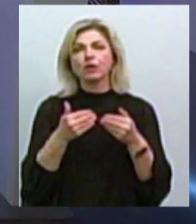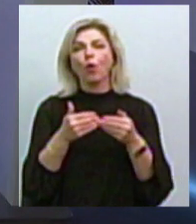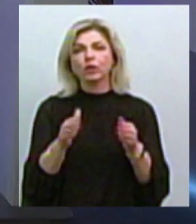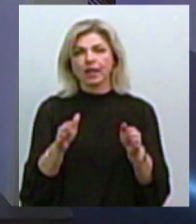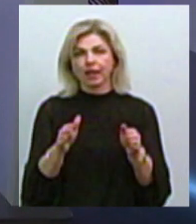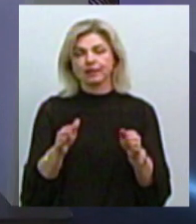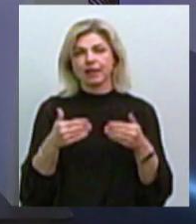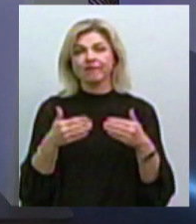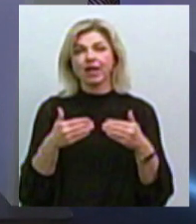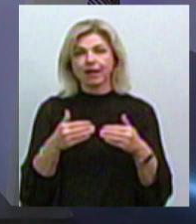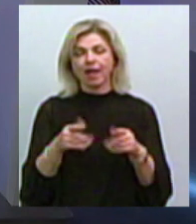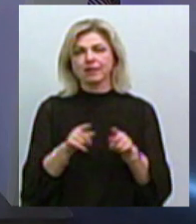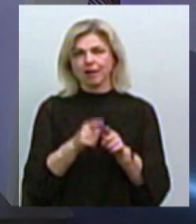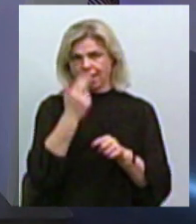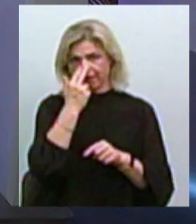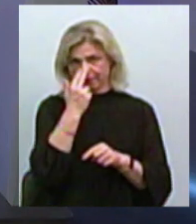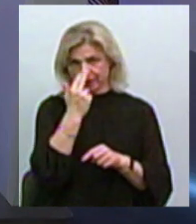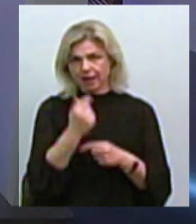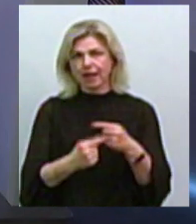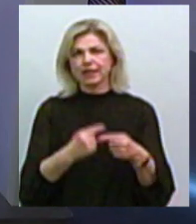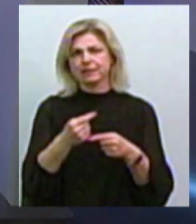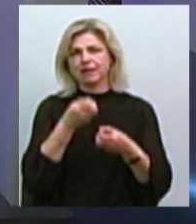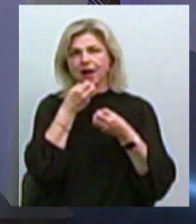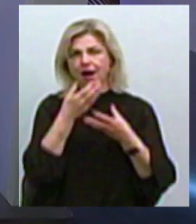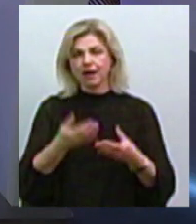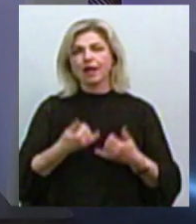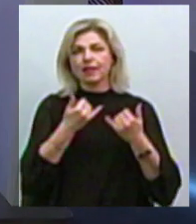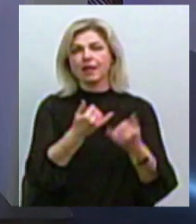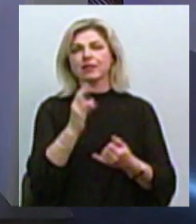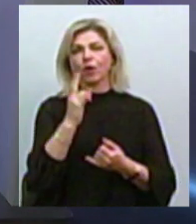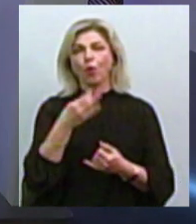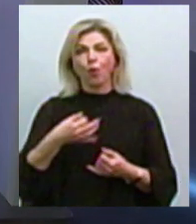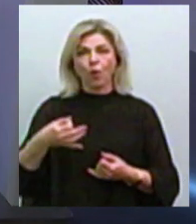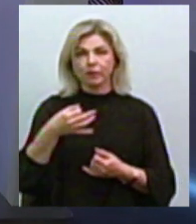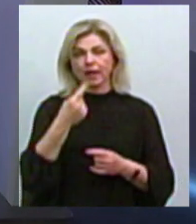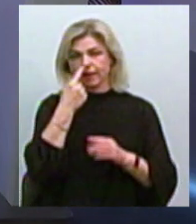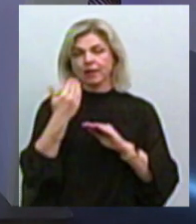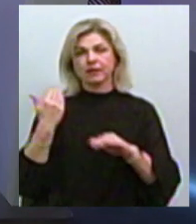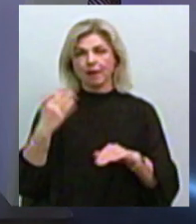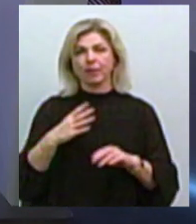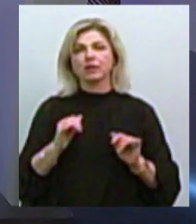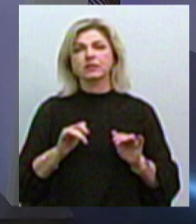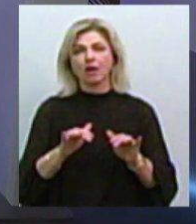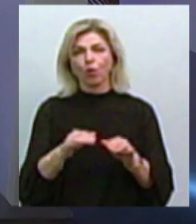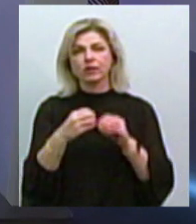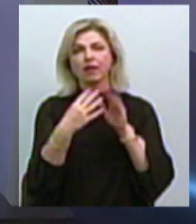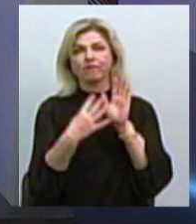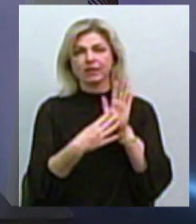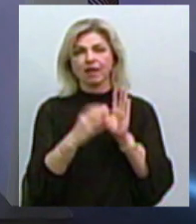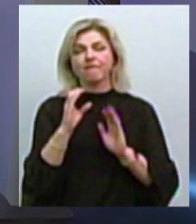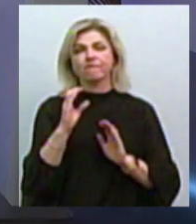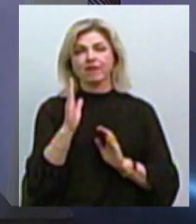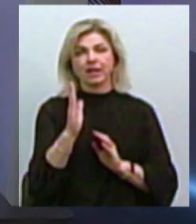вже є така гарна традиція, можливо, для Миколаївської області. І нещодавно у нас проходив захід 19